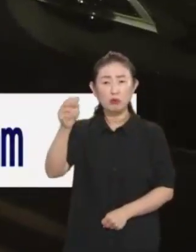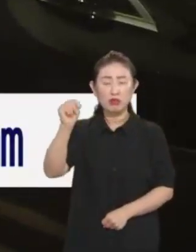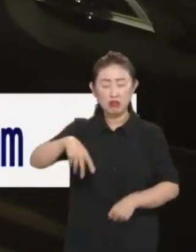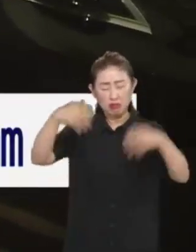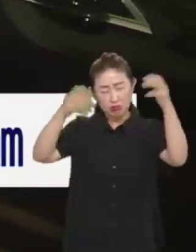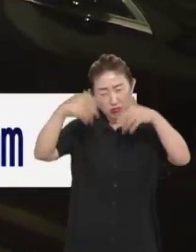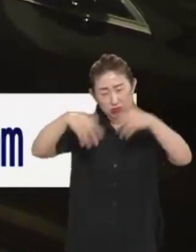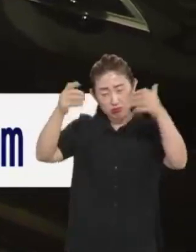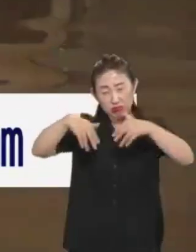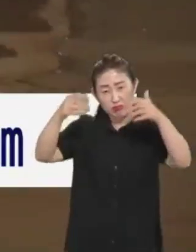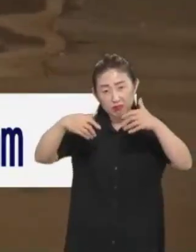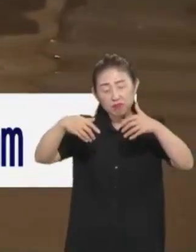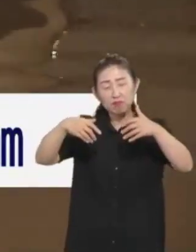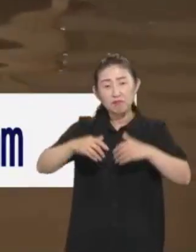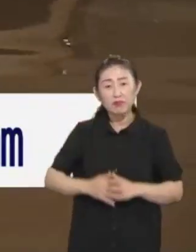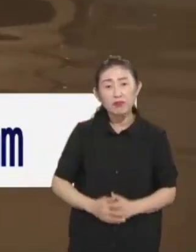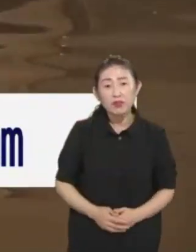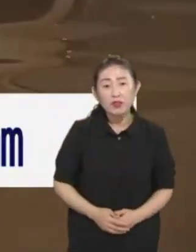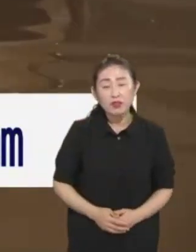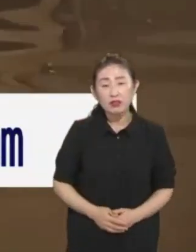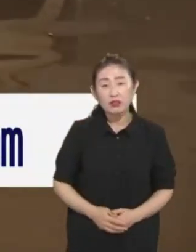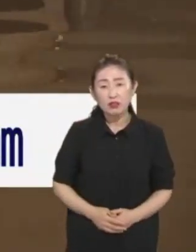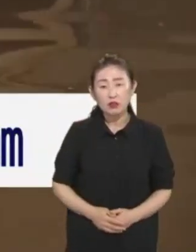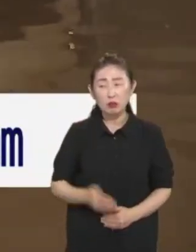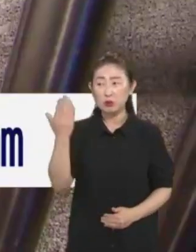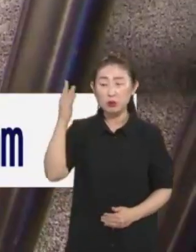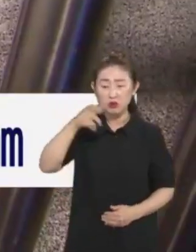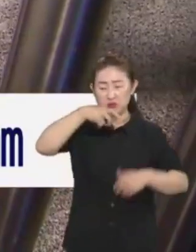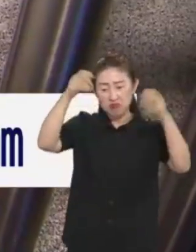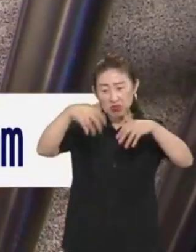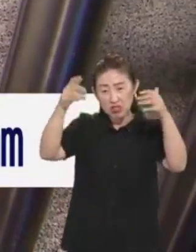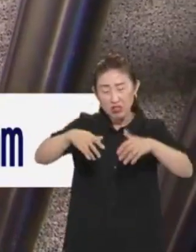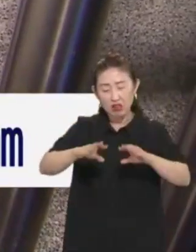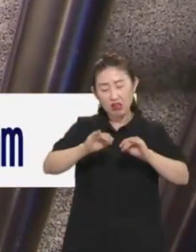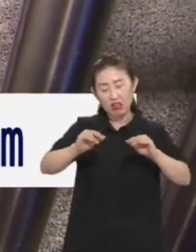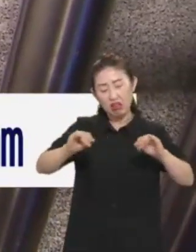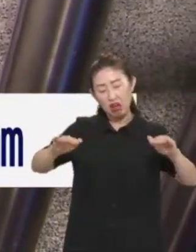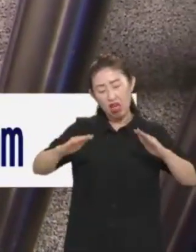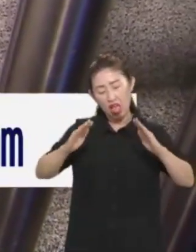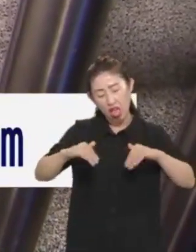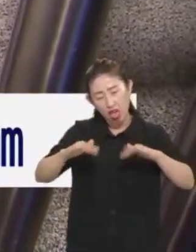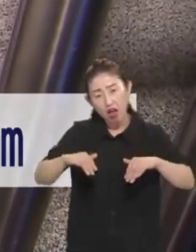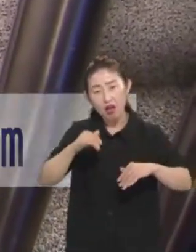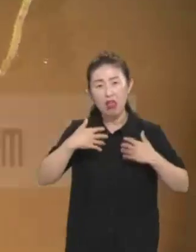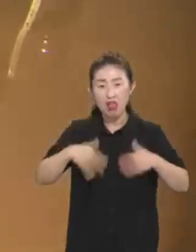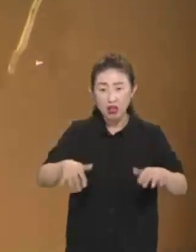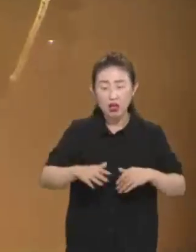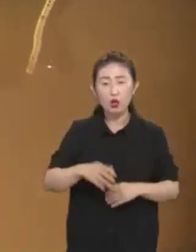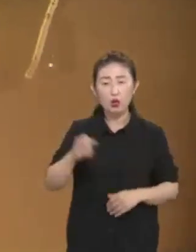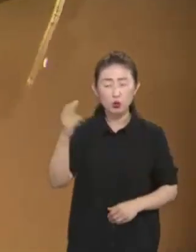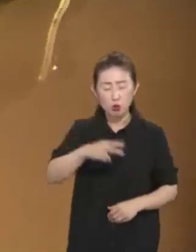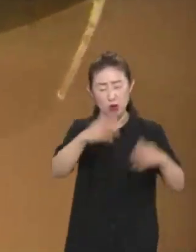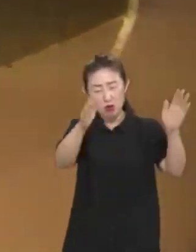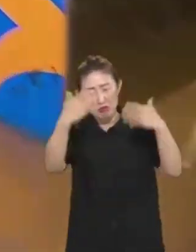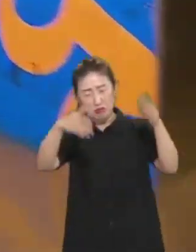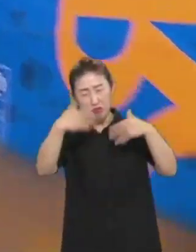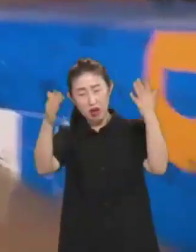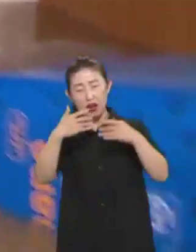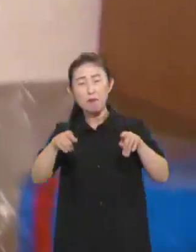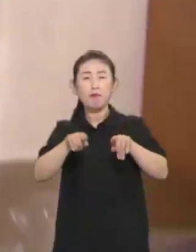50mm의 강한 비가 내릴 전망입니다. 기상청은 최근 내린 비로 지반이 약해져 있고 초속 15m 이상의 강한